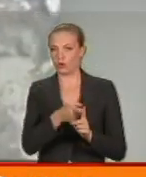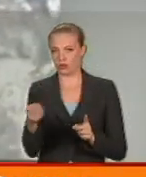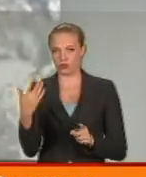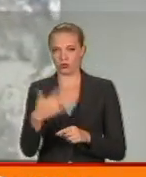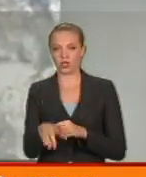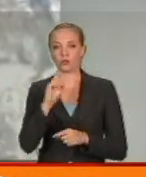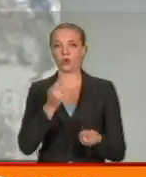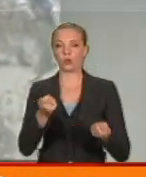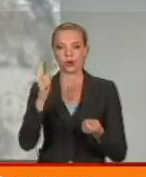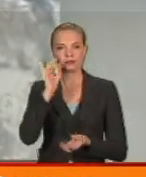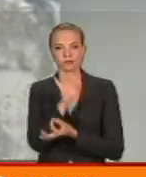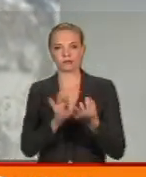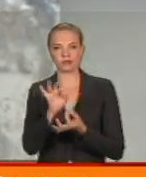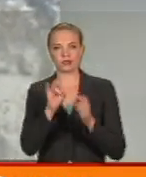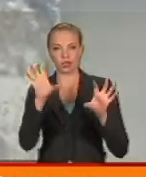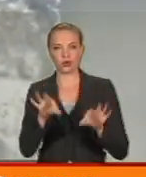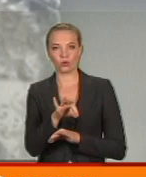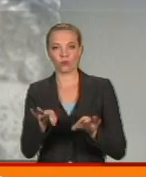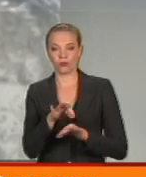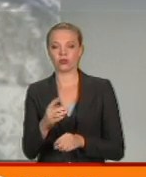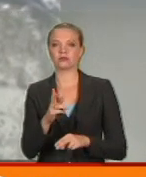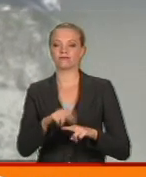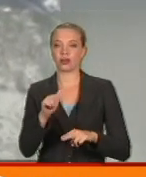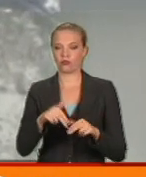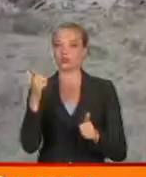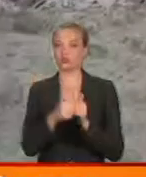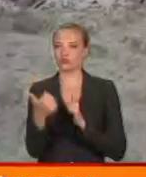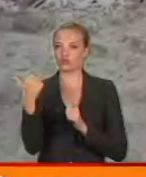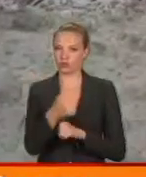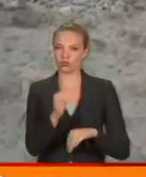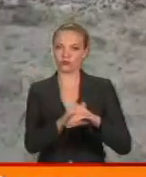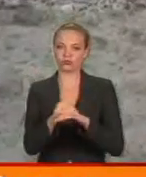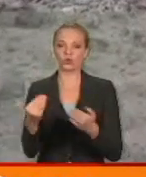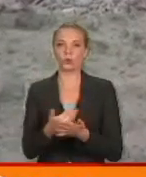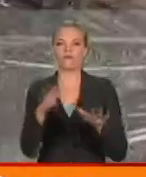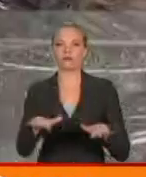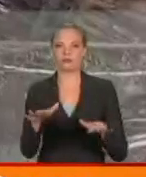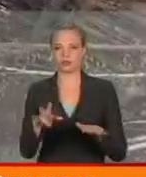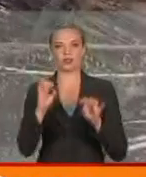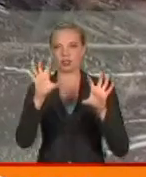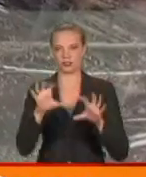поки урядники міскують над законопроектом, правоохоронці чи не щотижня виявляють нові місця